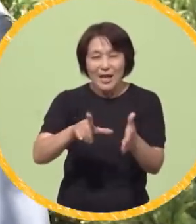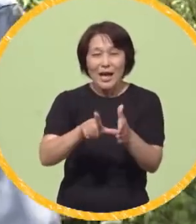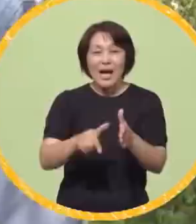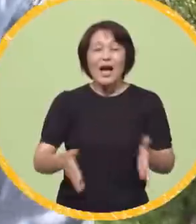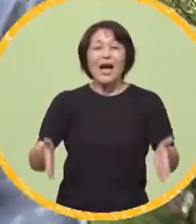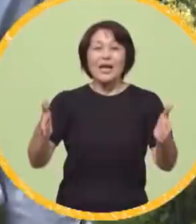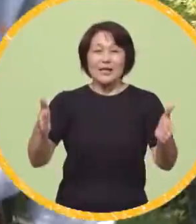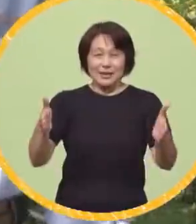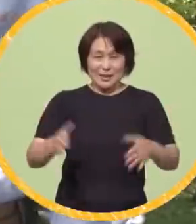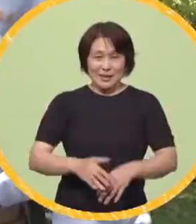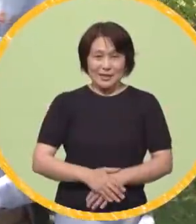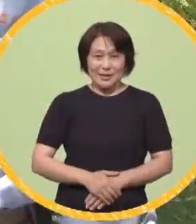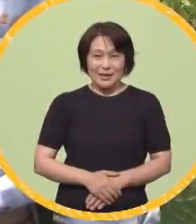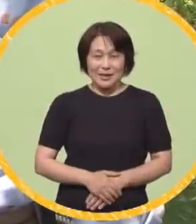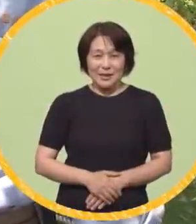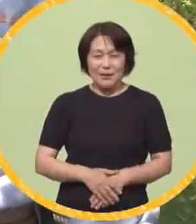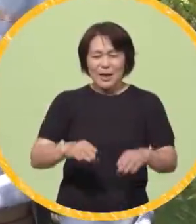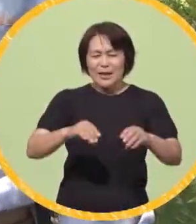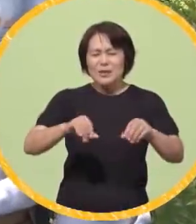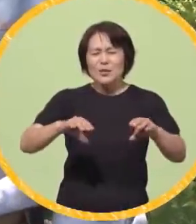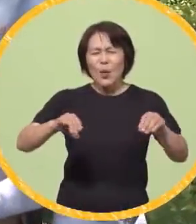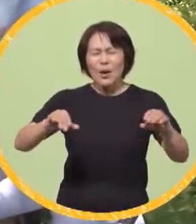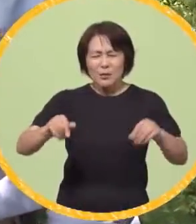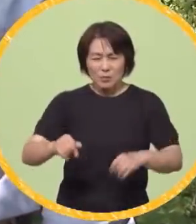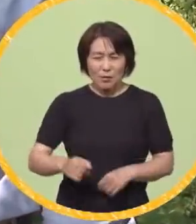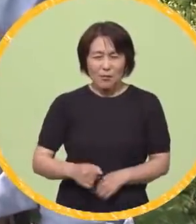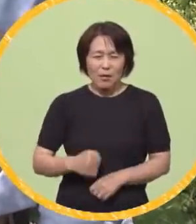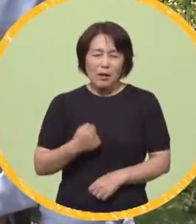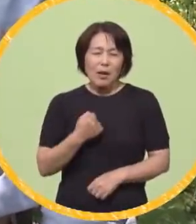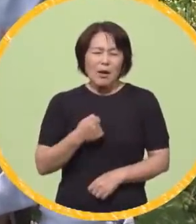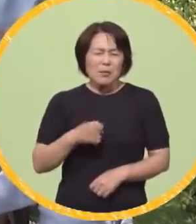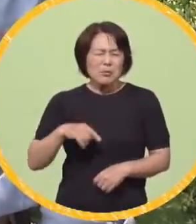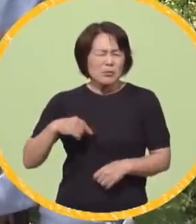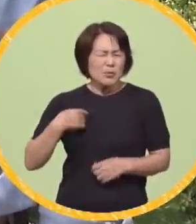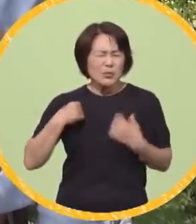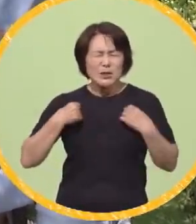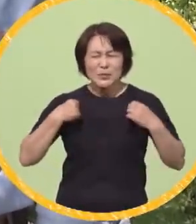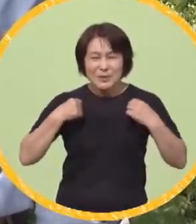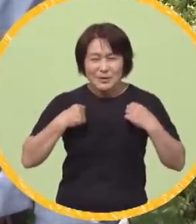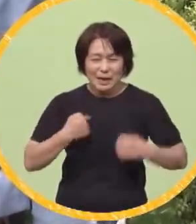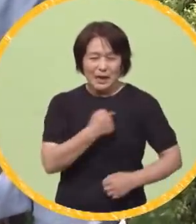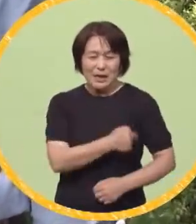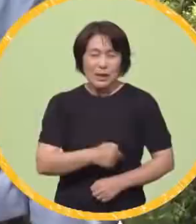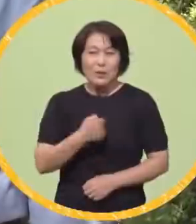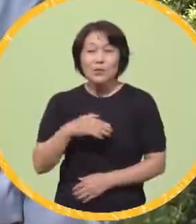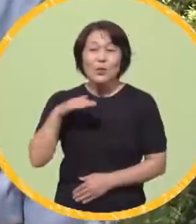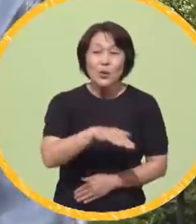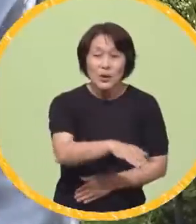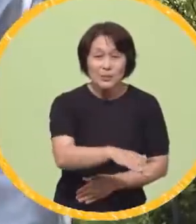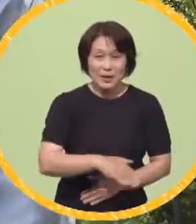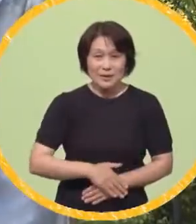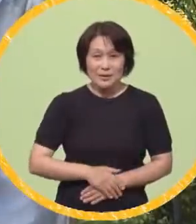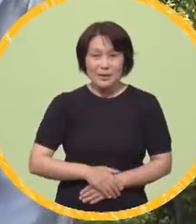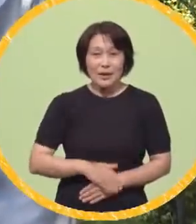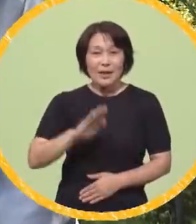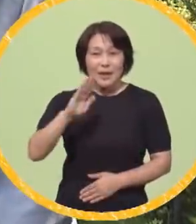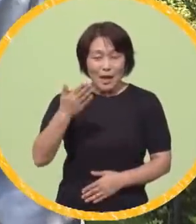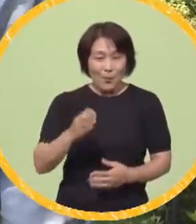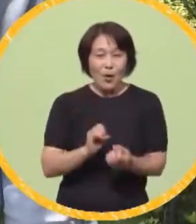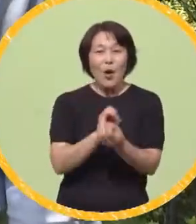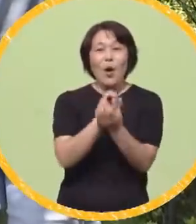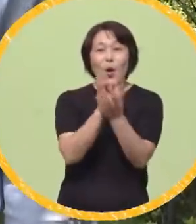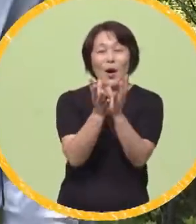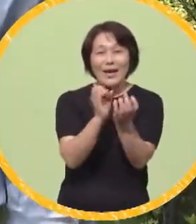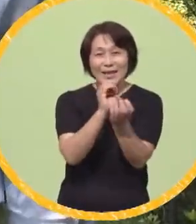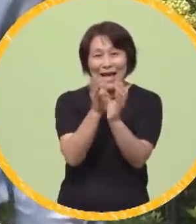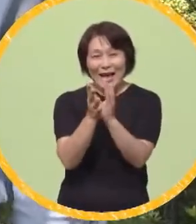そうなんですね、はい、ちょっと湿度が高いとこうムシムシして気持ちもどんよりしちゃうんですけど。 そうですね、お花もこの時期好きなん